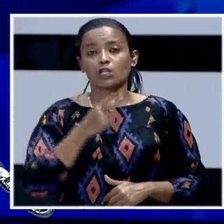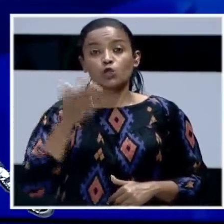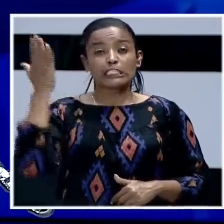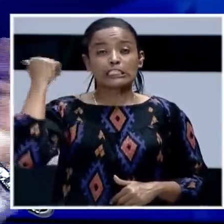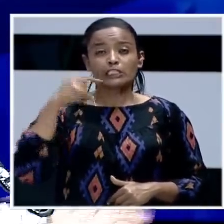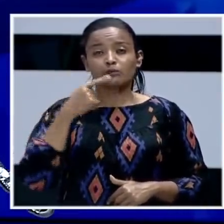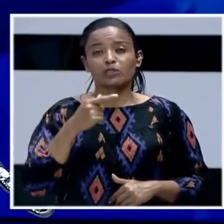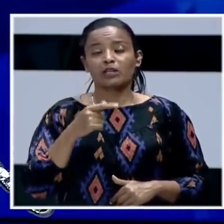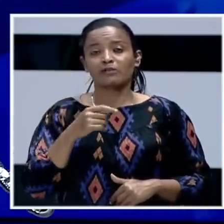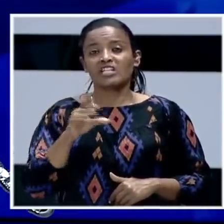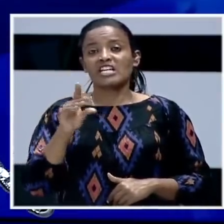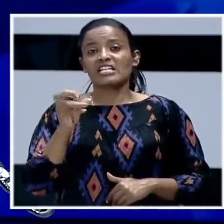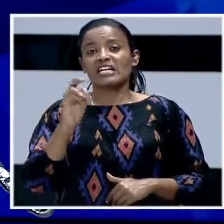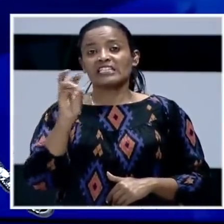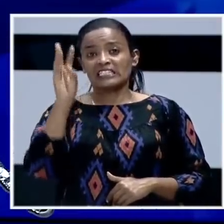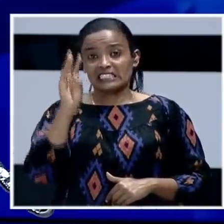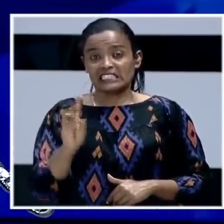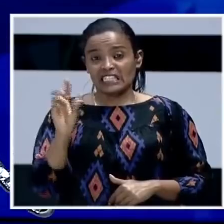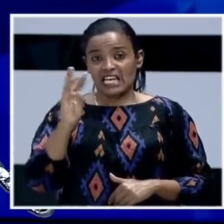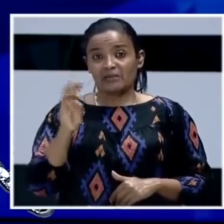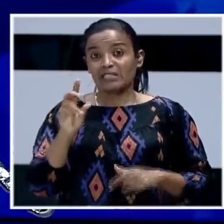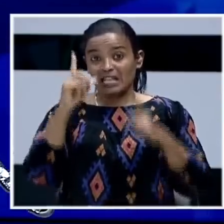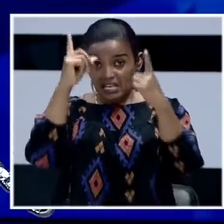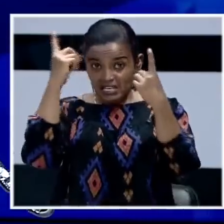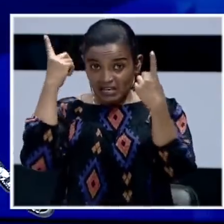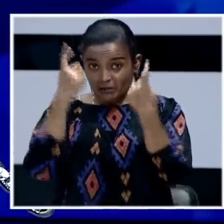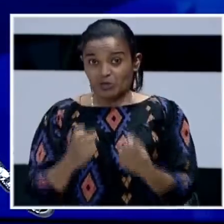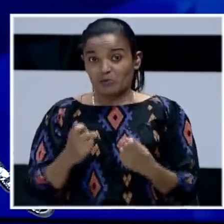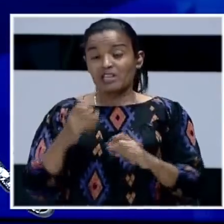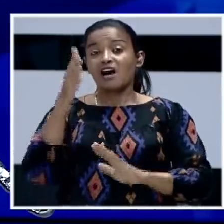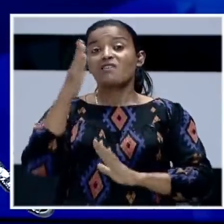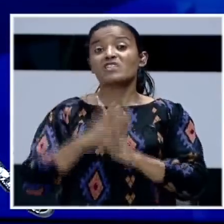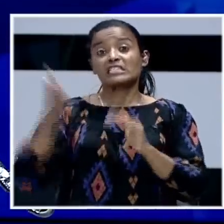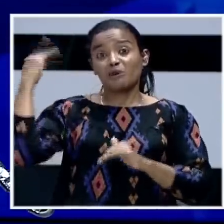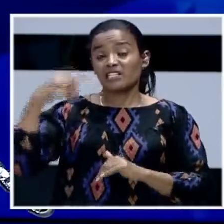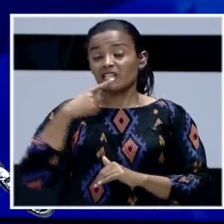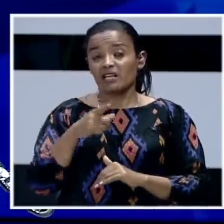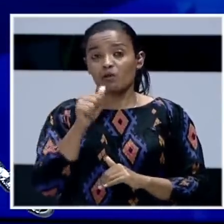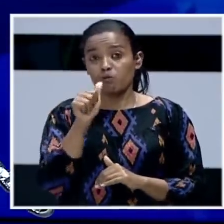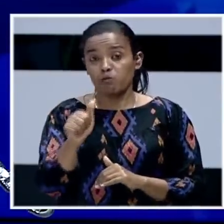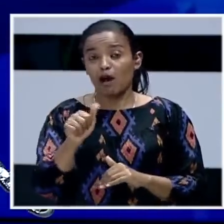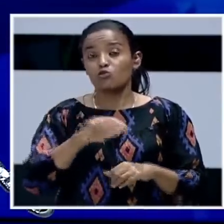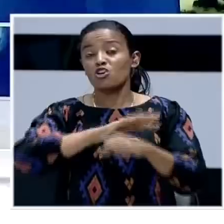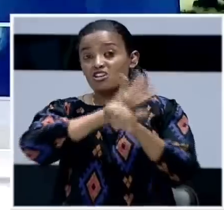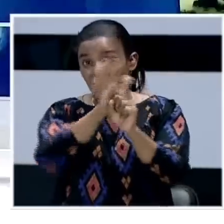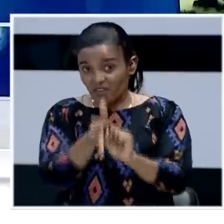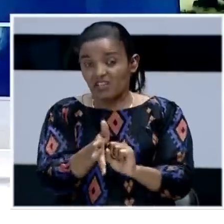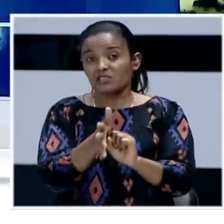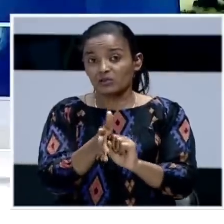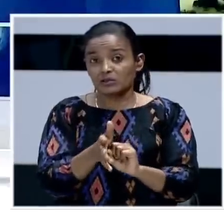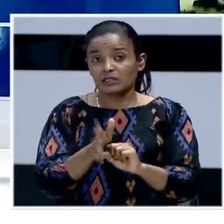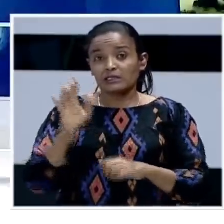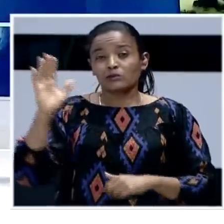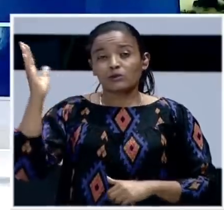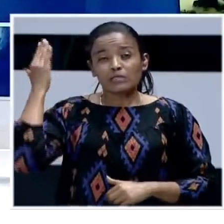قدمي لون أو كحسابة را ون مرمرا كايداني رايا سلازي بعلوت كوفيد ون بفلاي خا حضور